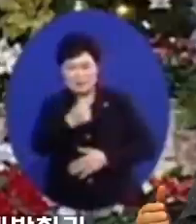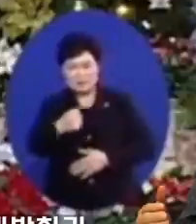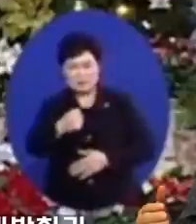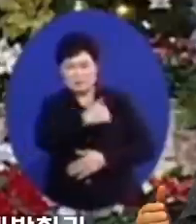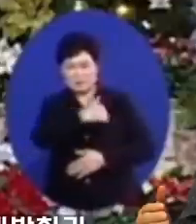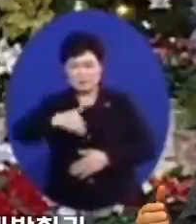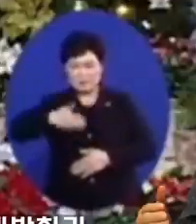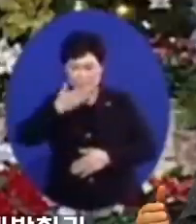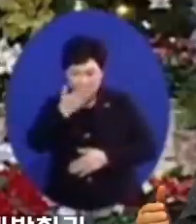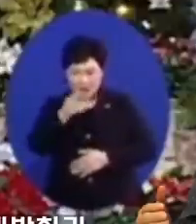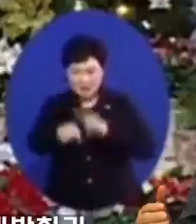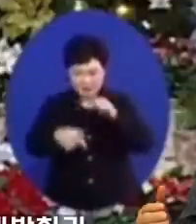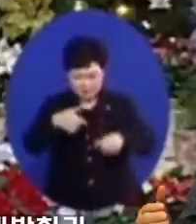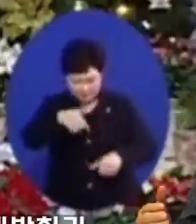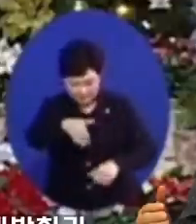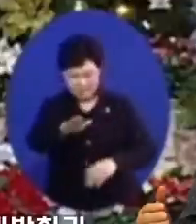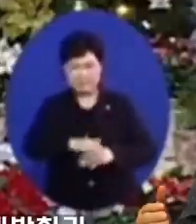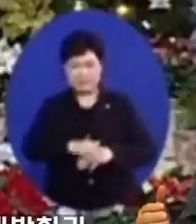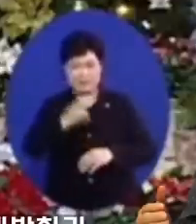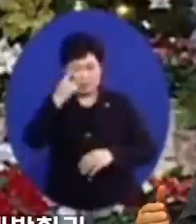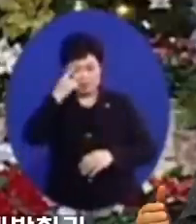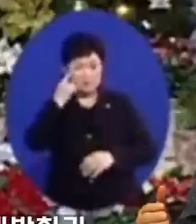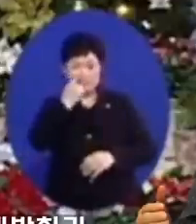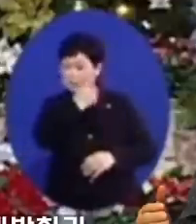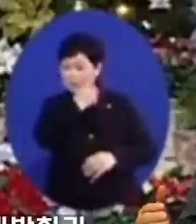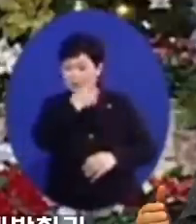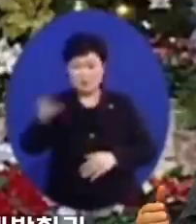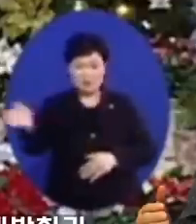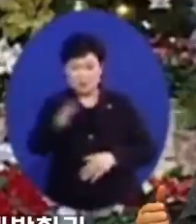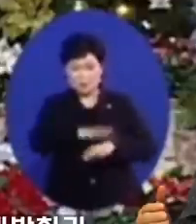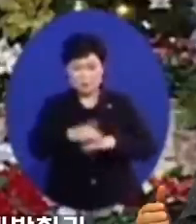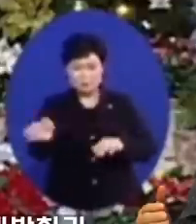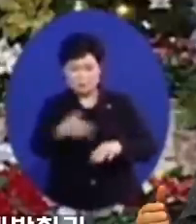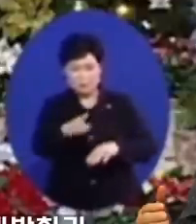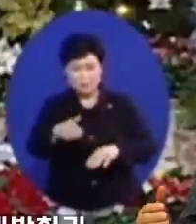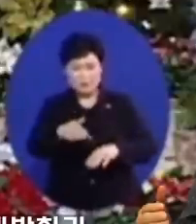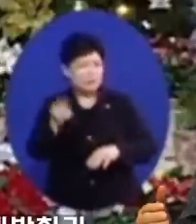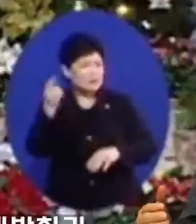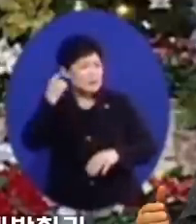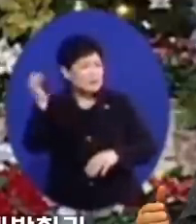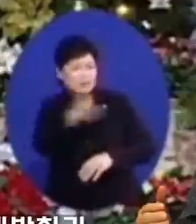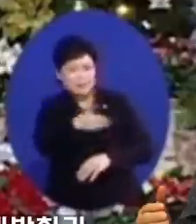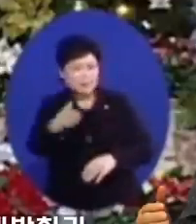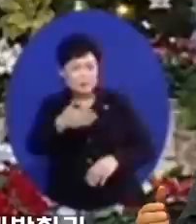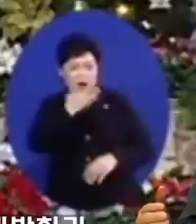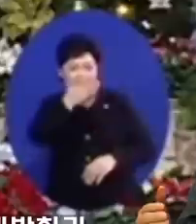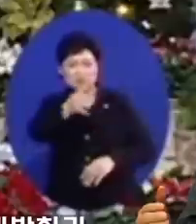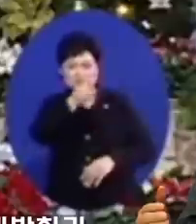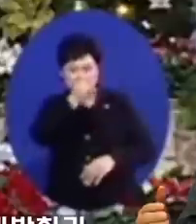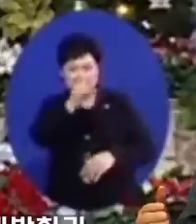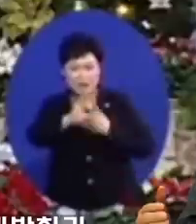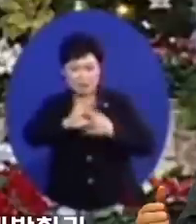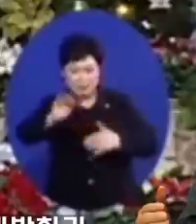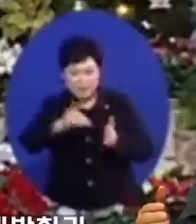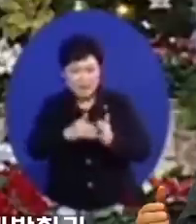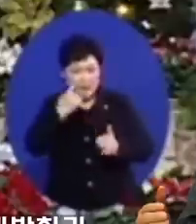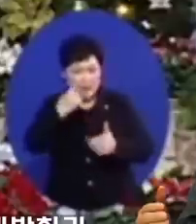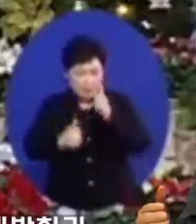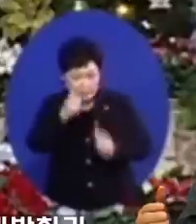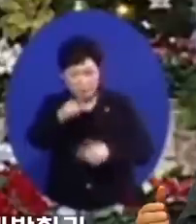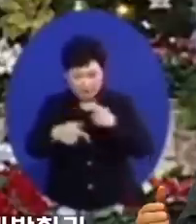담대하게 나가십시오. 눈에는 아무 생각 안 보이고 귀에는 아무 소리 안 들리고 손잡이는 없어도 할 수 있다 하면 된다 해보자고